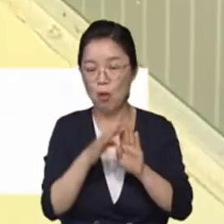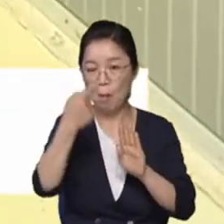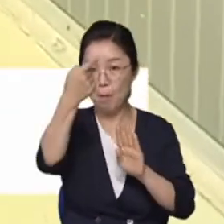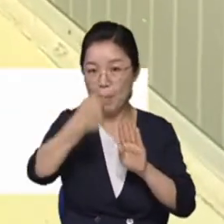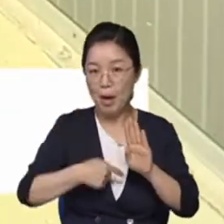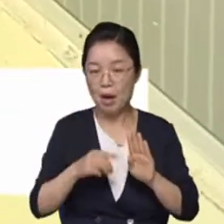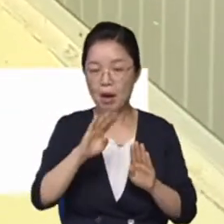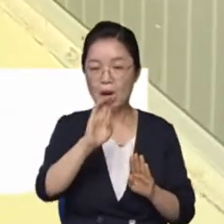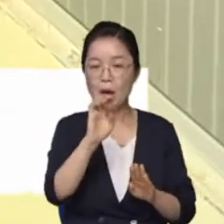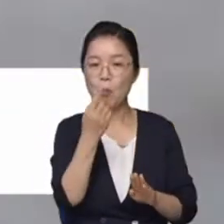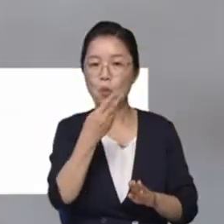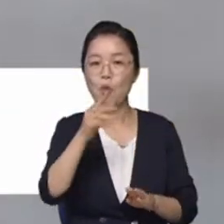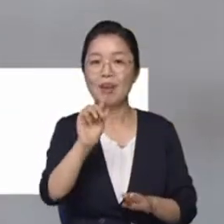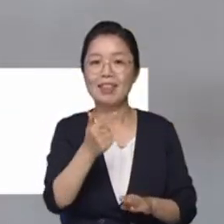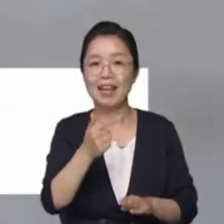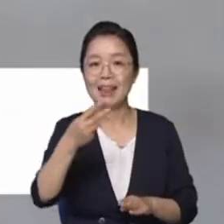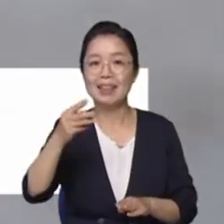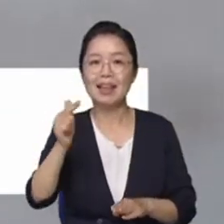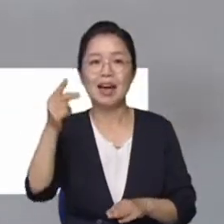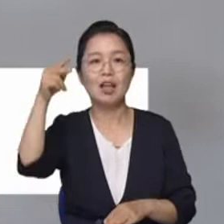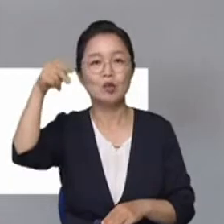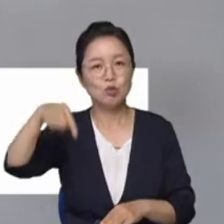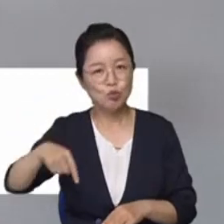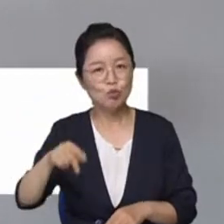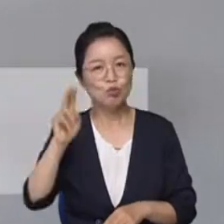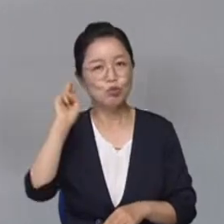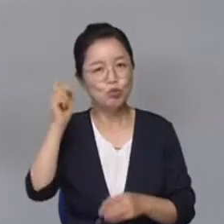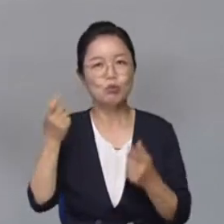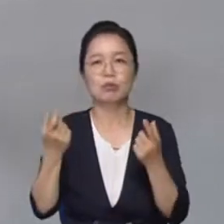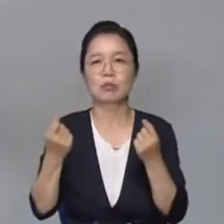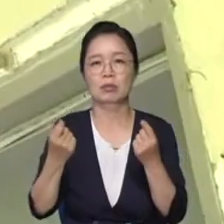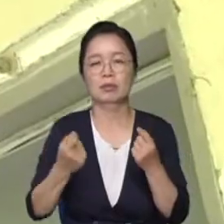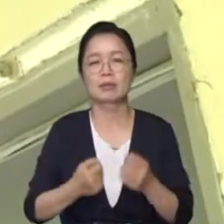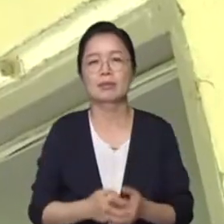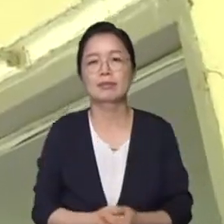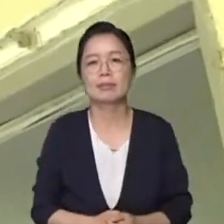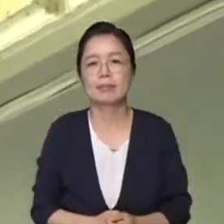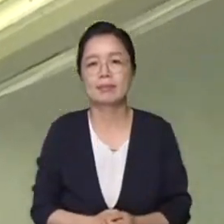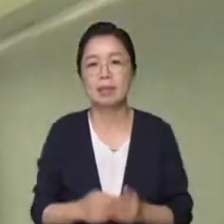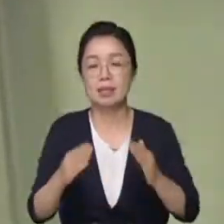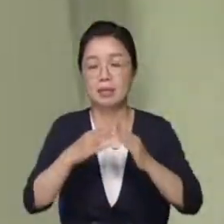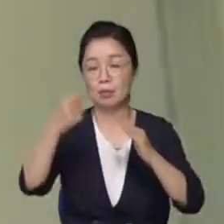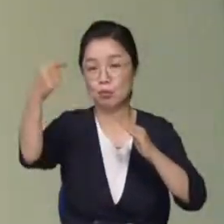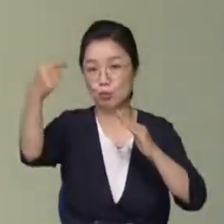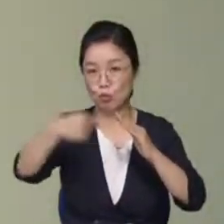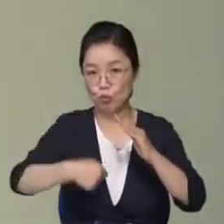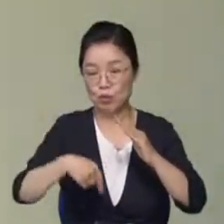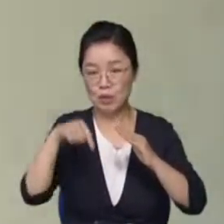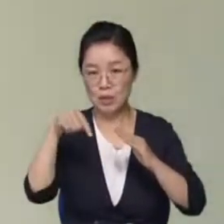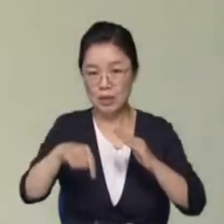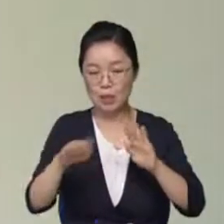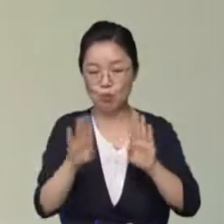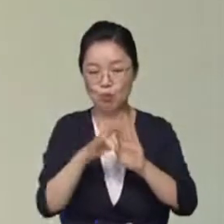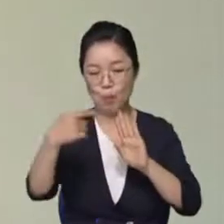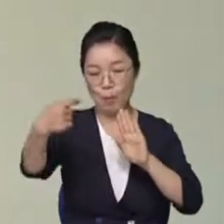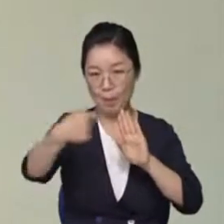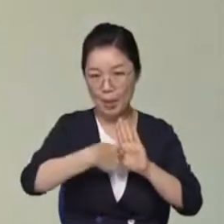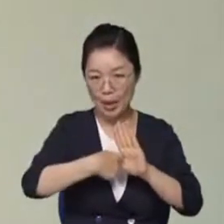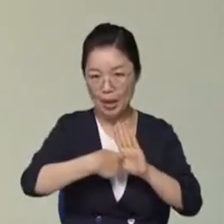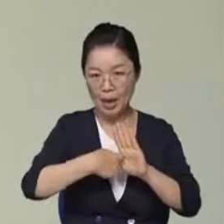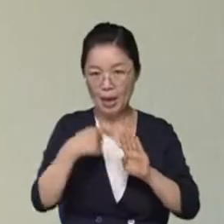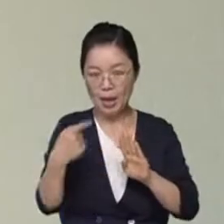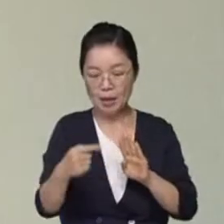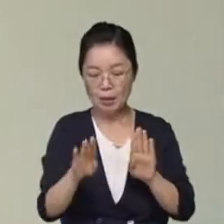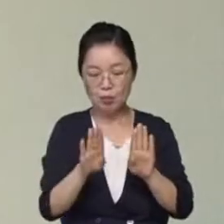건 포탄의 탄두로 추정되는 포탄 파편이었습니다. 지붕을 뚫고 들어온 포탄이 철문에 박히면서